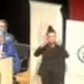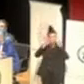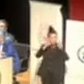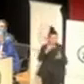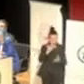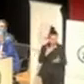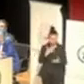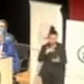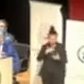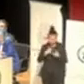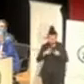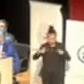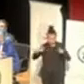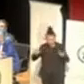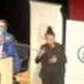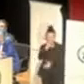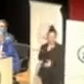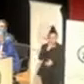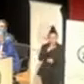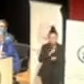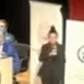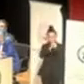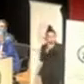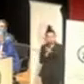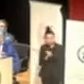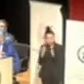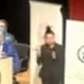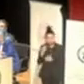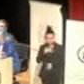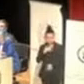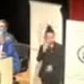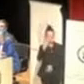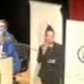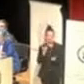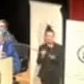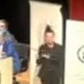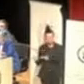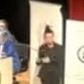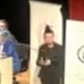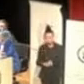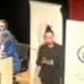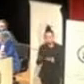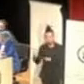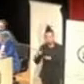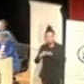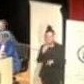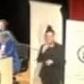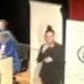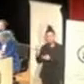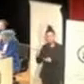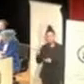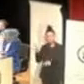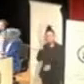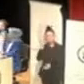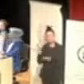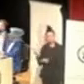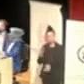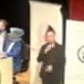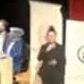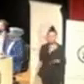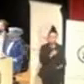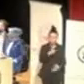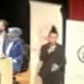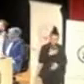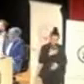kişisel gelişim, müzik, editörlük ve reklam tasarımcılığı bulunmaktadır. Buyurun Hatice Hanım, sizi dinliyoruz. Teşekkür ederim